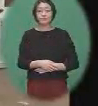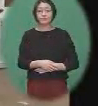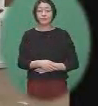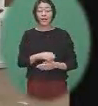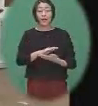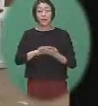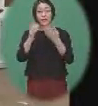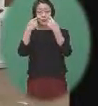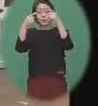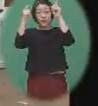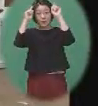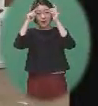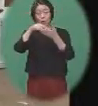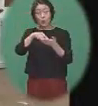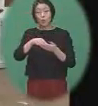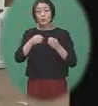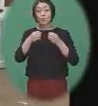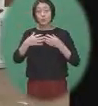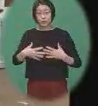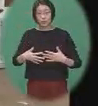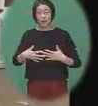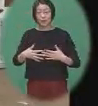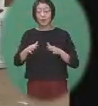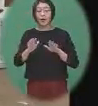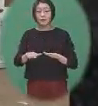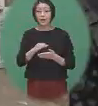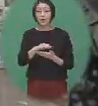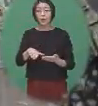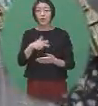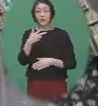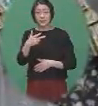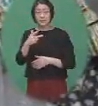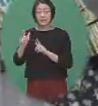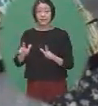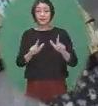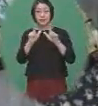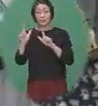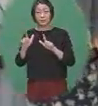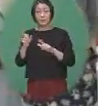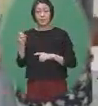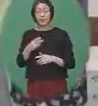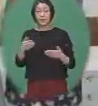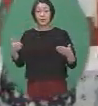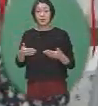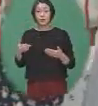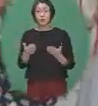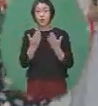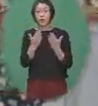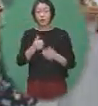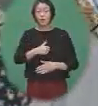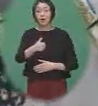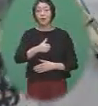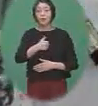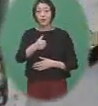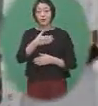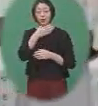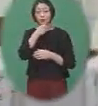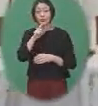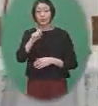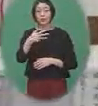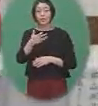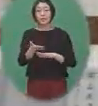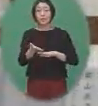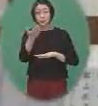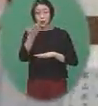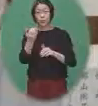ミスうねめの応募資格は、現在郡山市に在住または通勤通学している18歳以